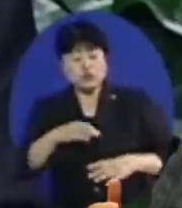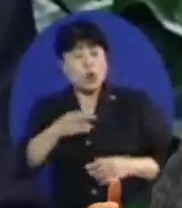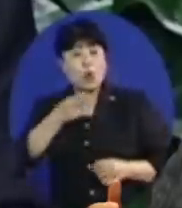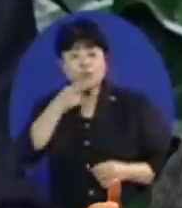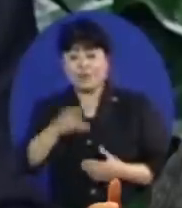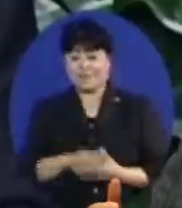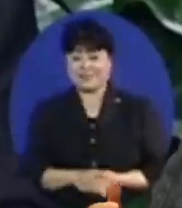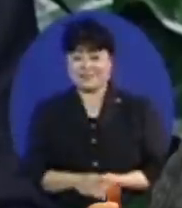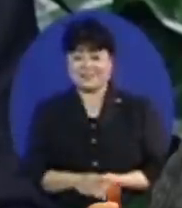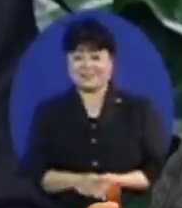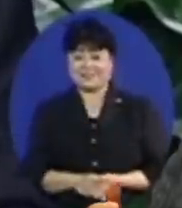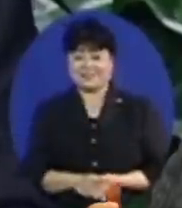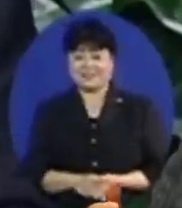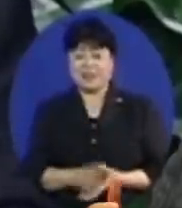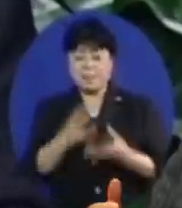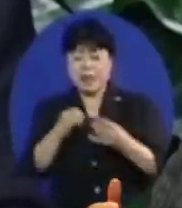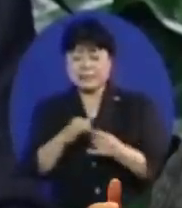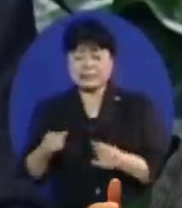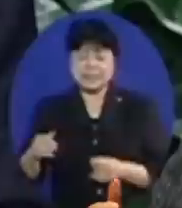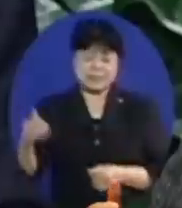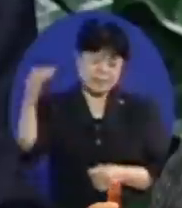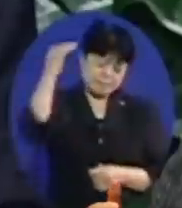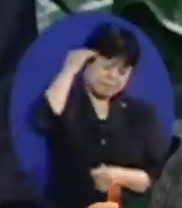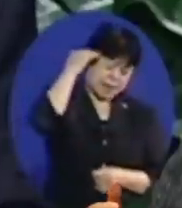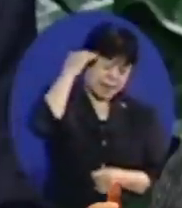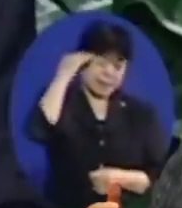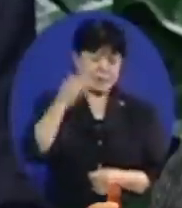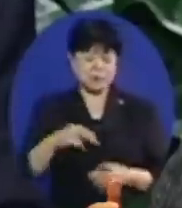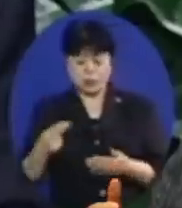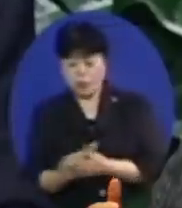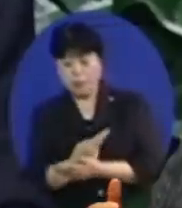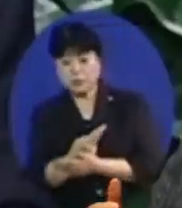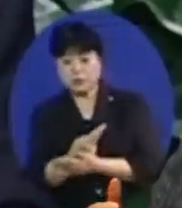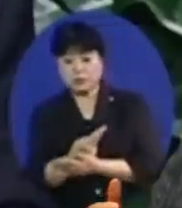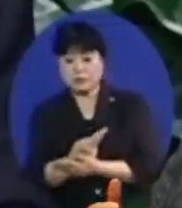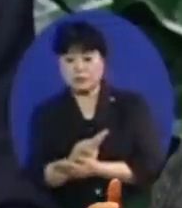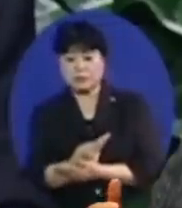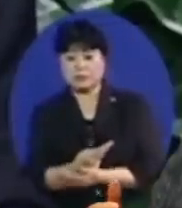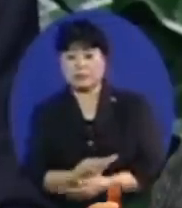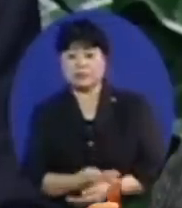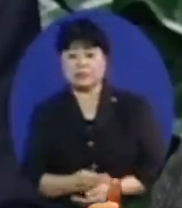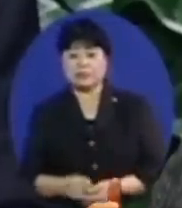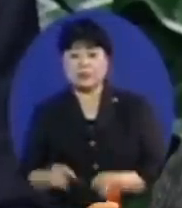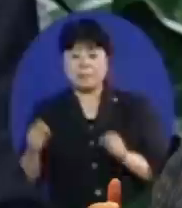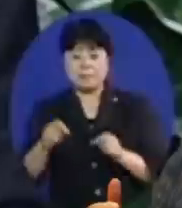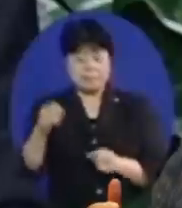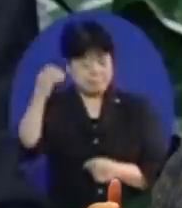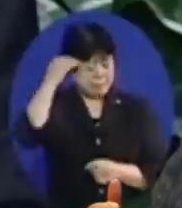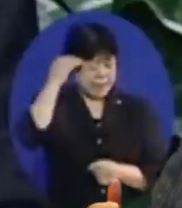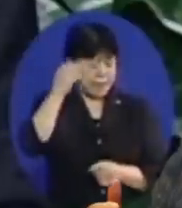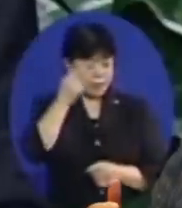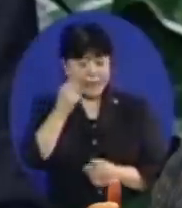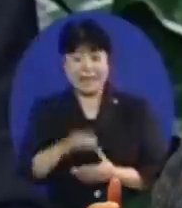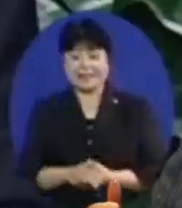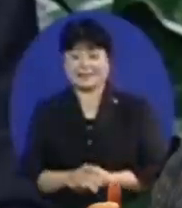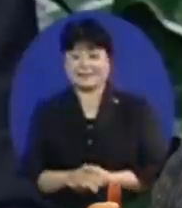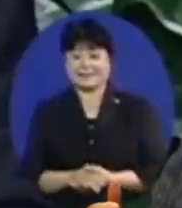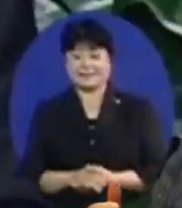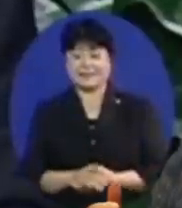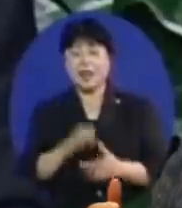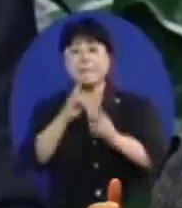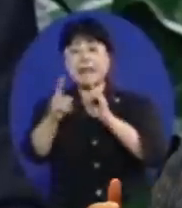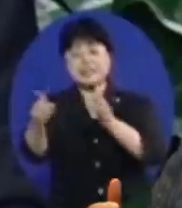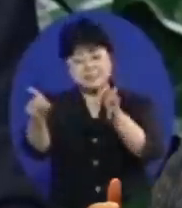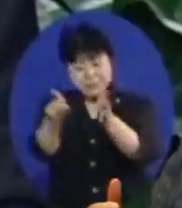이르다. 천인이 내 곁에서 만인이 내 우편에서 엎드려지나 이 재앙이 내 가까이 오지 못하리라. 이 하나님의 약속의 말씀입니다. 이